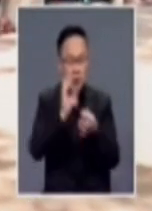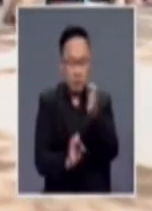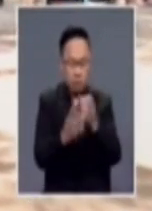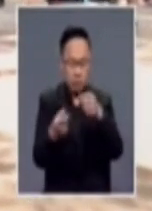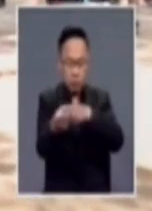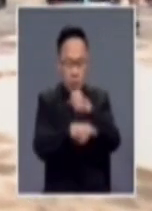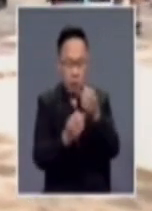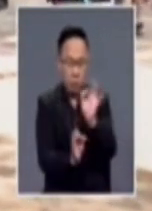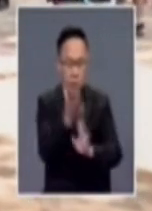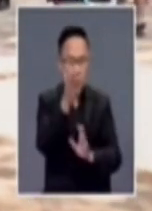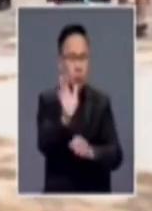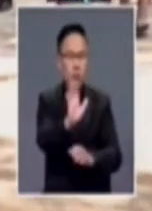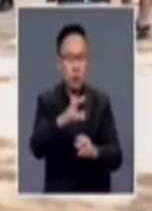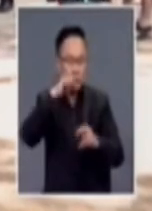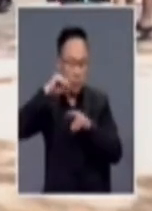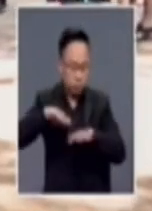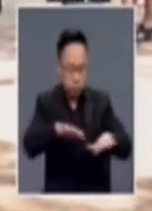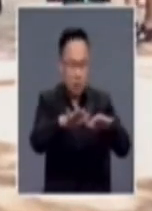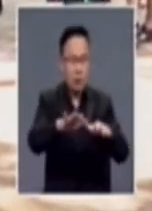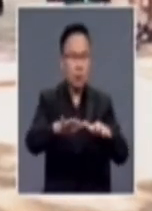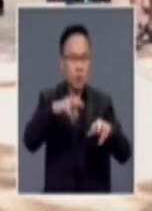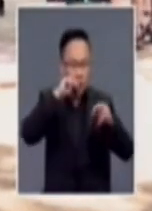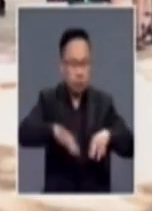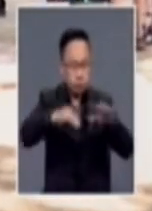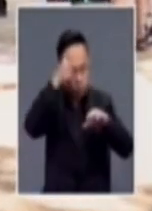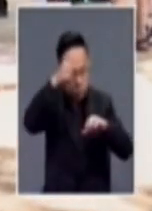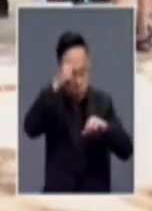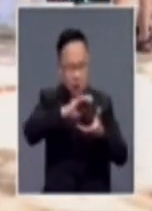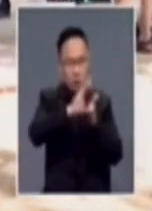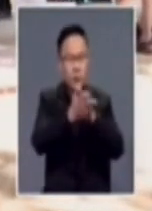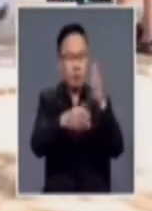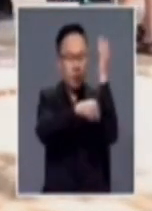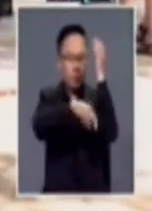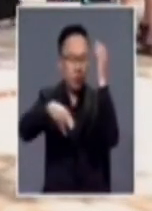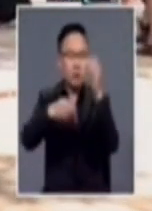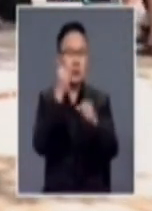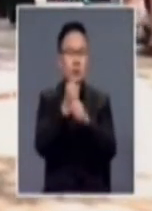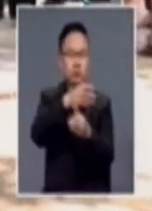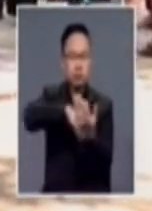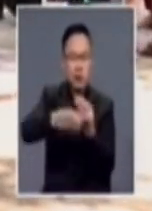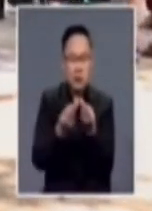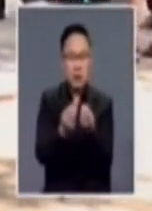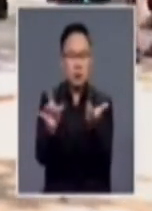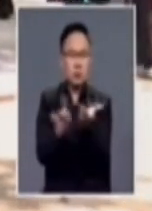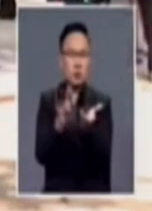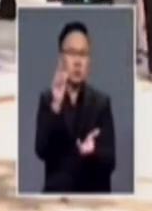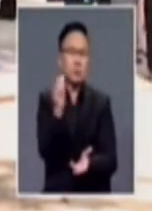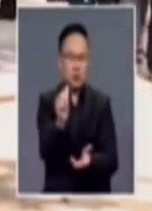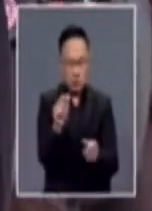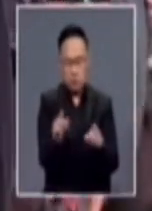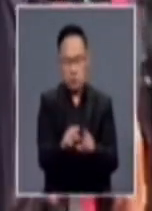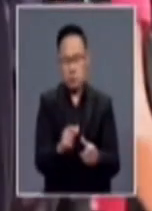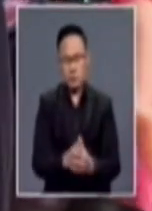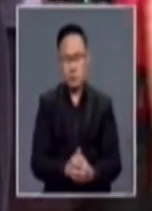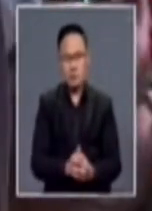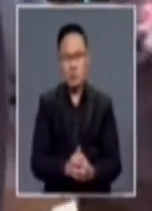มื่อตอซางที่อยู่ในน้ำเนี่ยแช่จนเป็นปุ๋ยนะครับก็สามารถเอามาทำนาได้ในรอบต่อไปคุณภาพดินก็ดีขึ้น